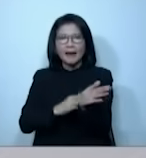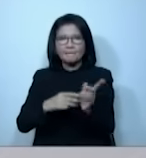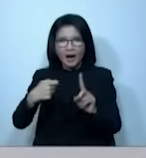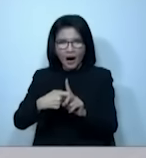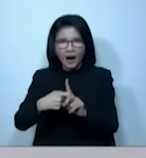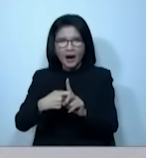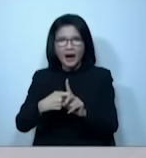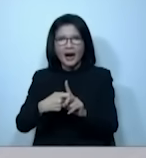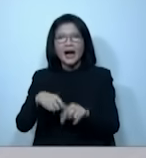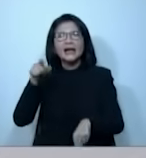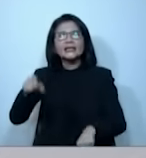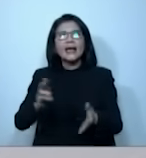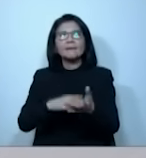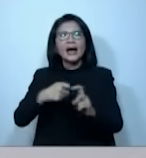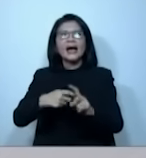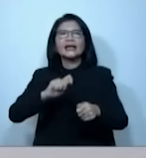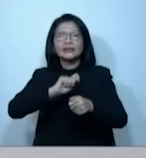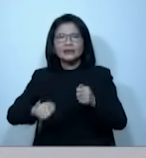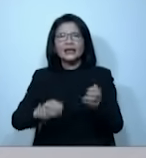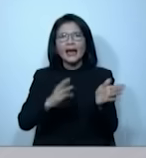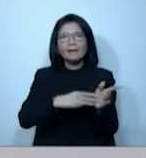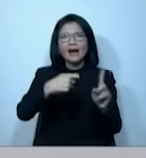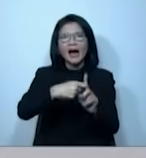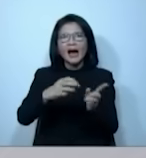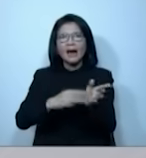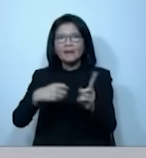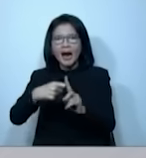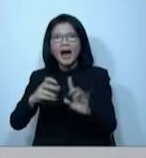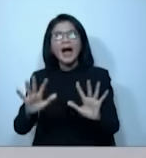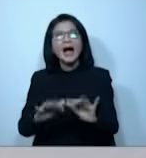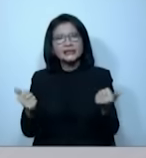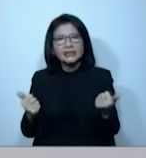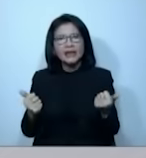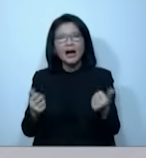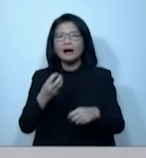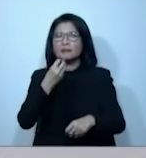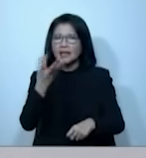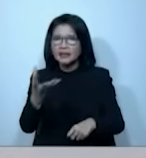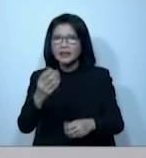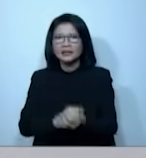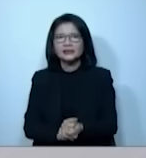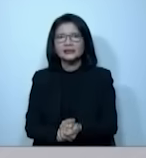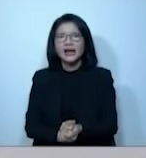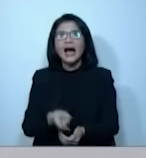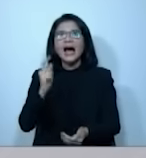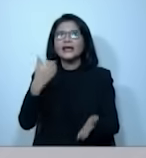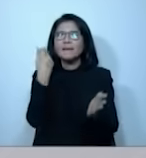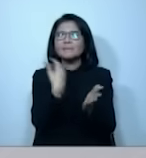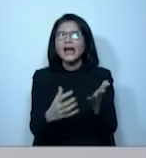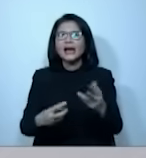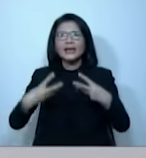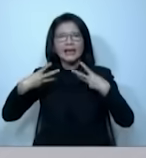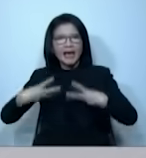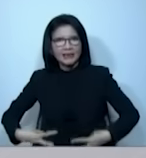kemudian di MK dibentuk mkmk yang hasilnya mengatakan bahwa terjadi pelanggaran